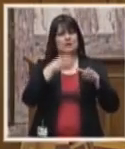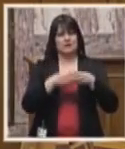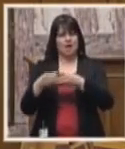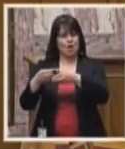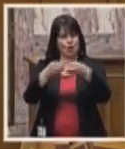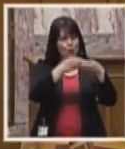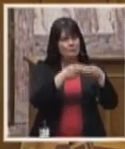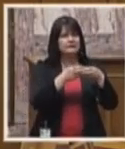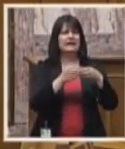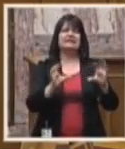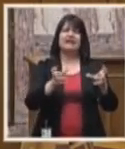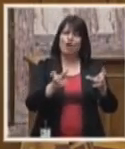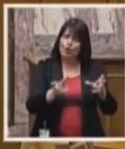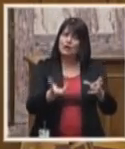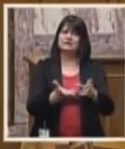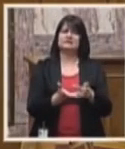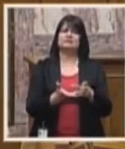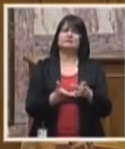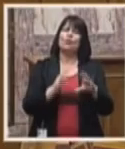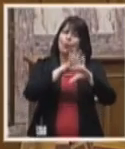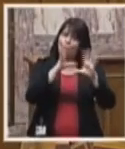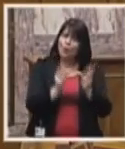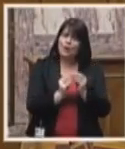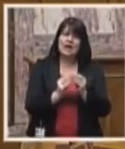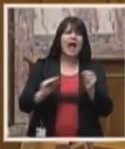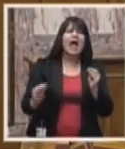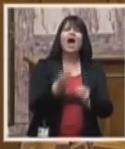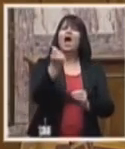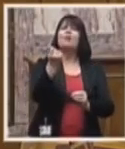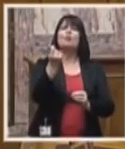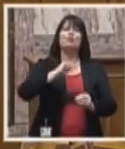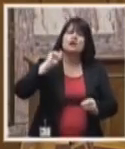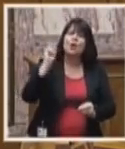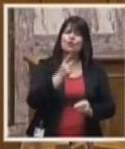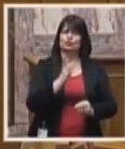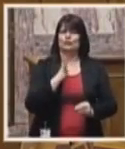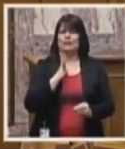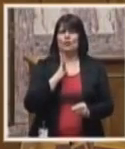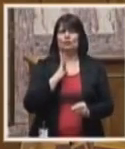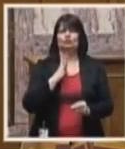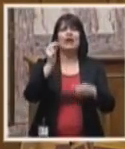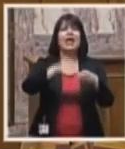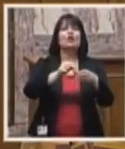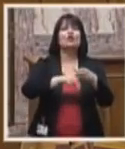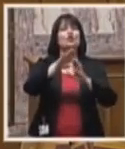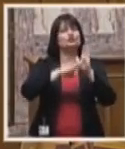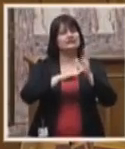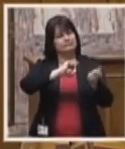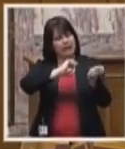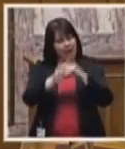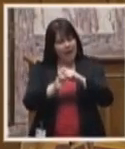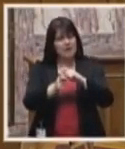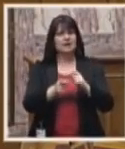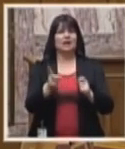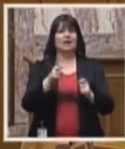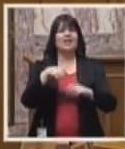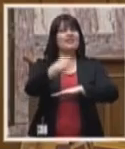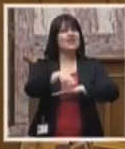των μίντια, αναδρομικά ποθενέσχες παντού, αλλαγή του εκλογικού συστήματος, λειτουργία της